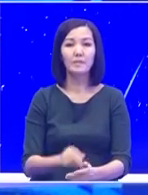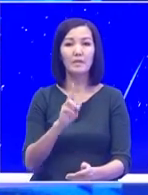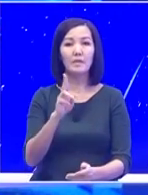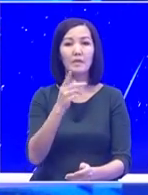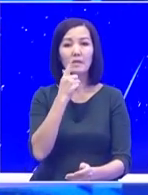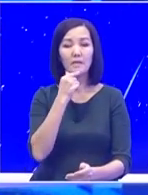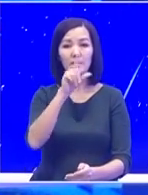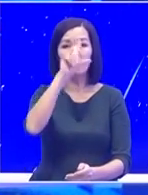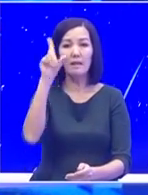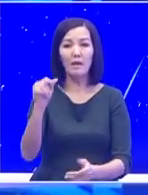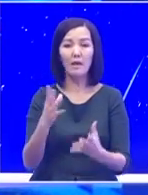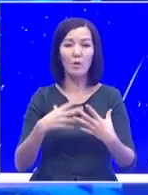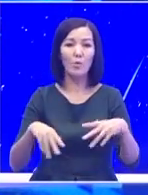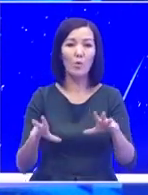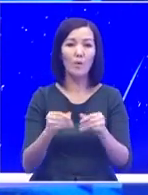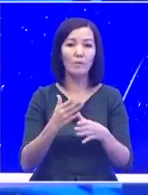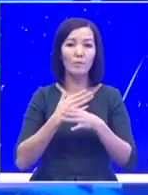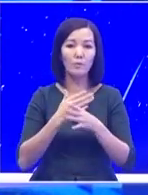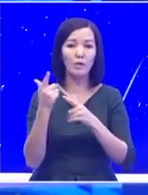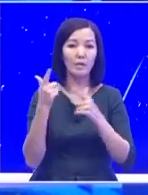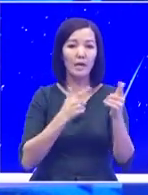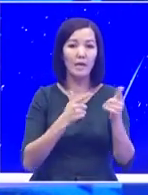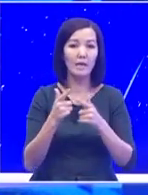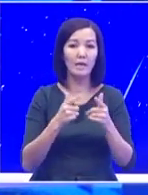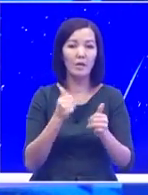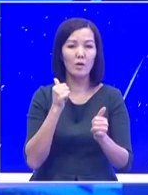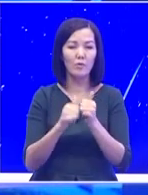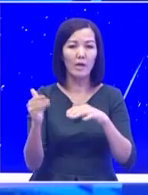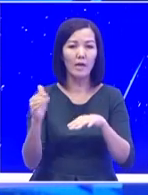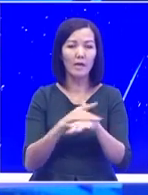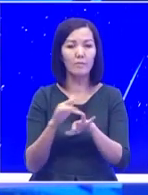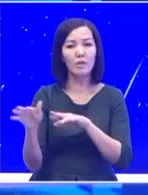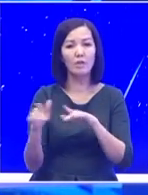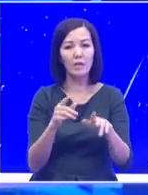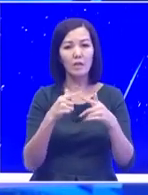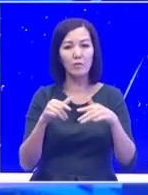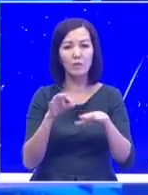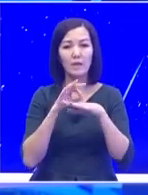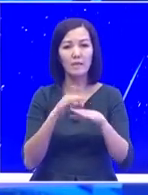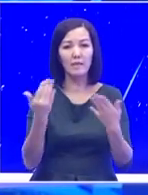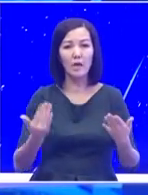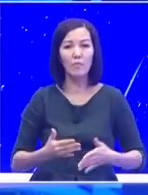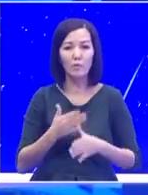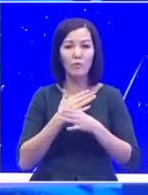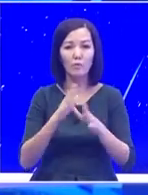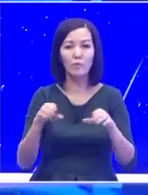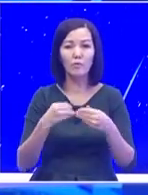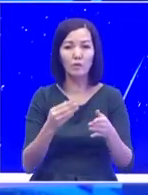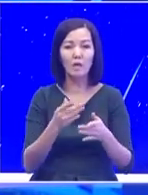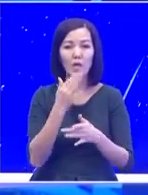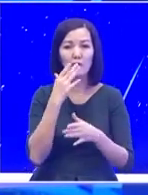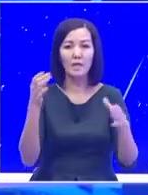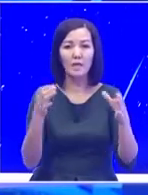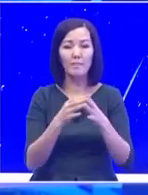Қызылай қоғамы мұқтаждарға қолдау көрсетуге дайын. Олар ұдайы қайырымдылық шараларын ұйымдастырады. Бұл жол әлеуметтік көмек көрсетуге